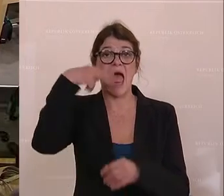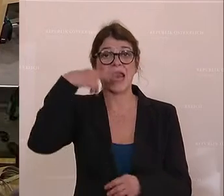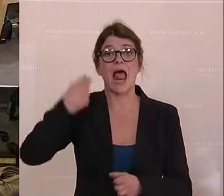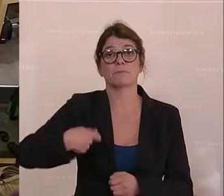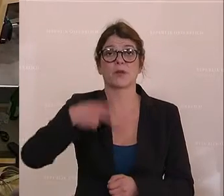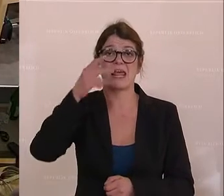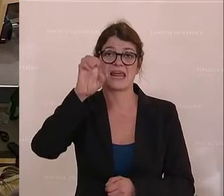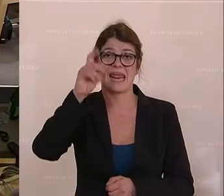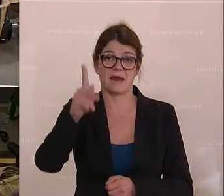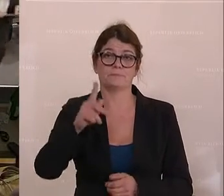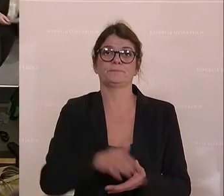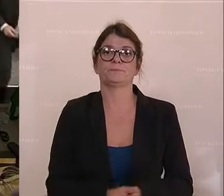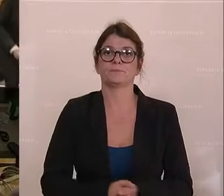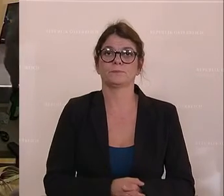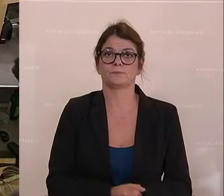zum Thema